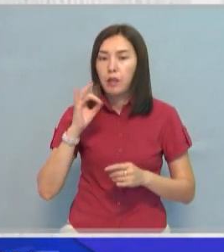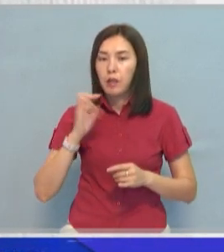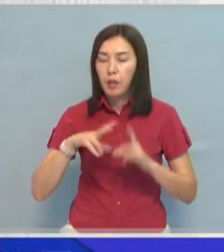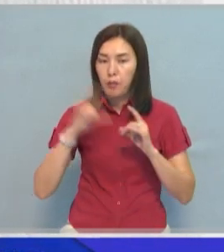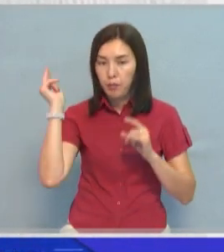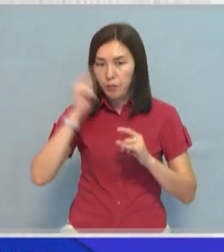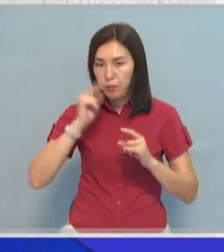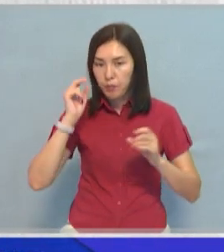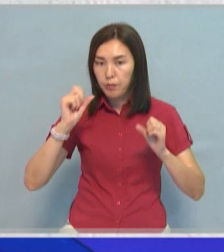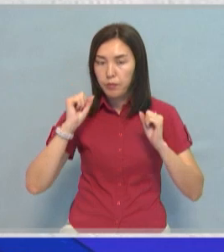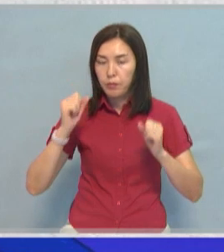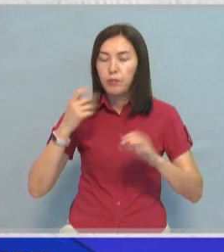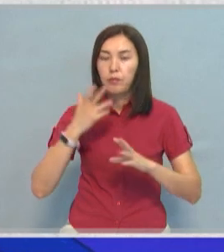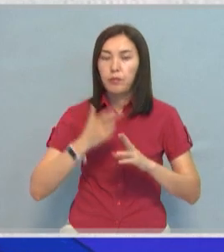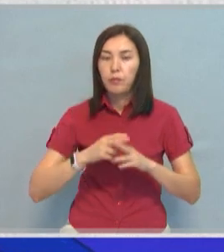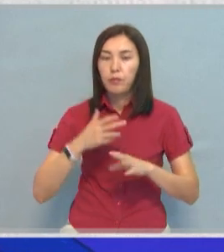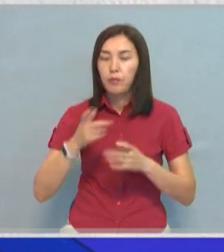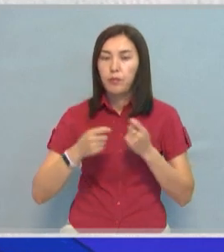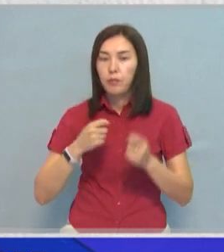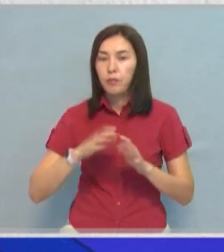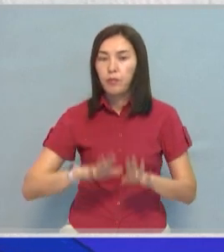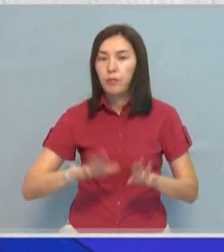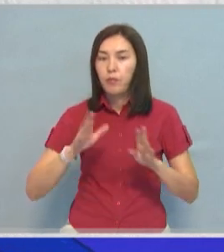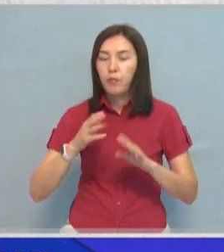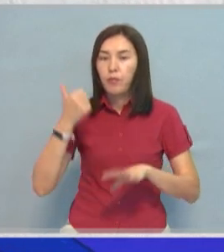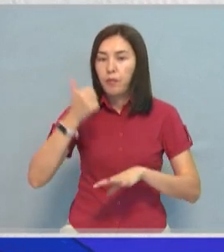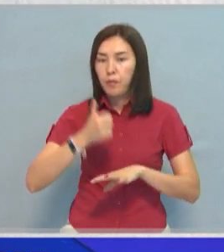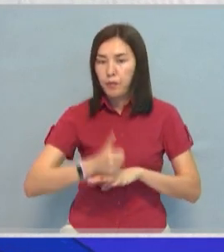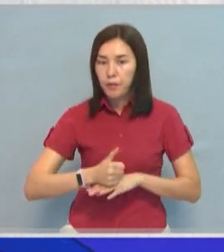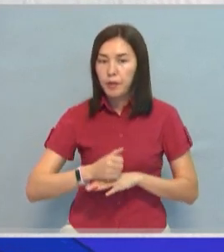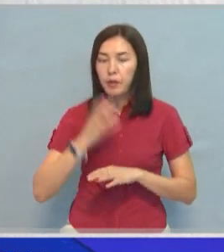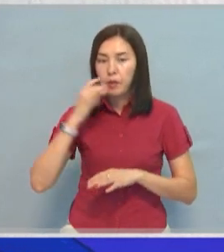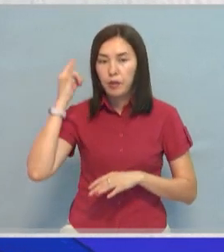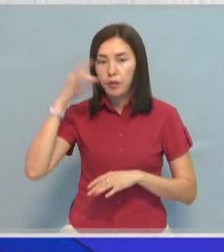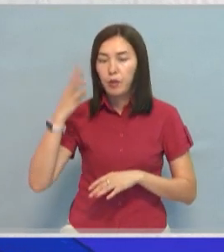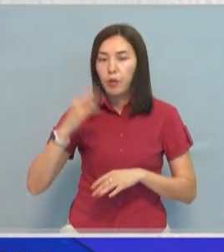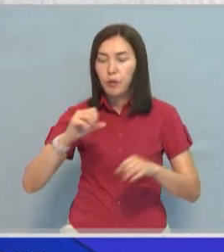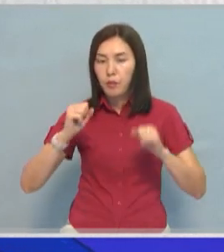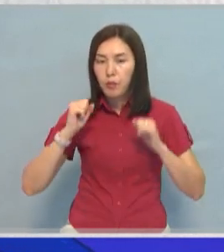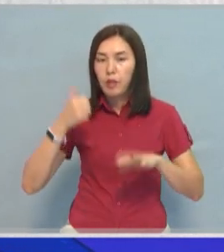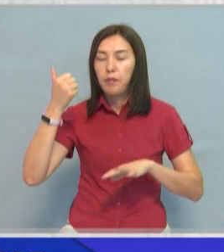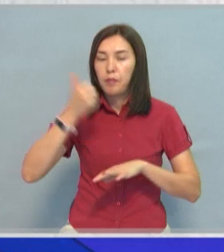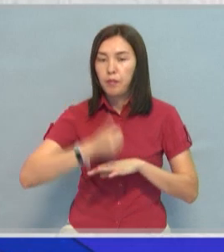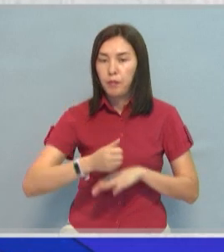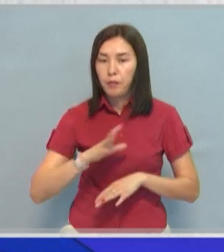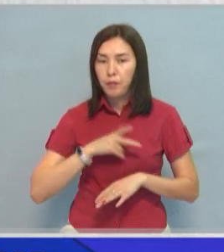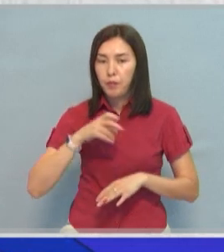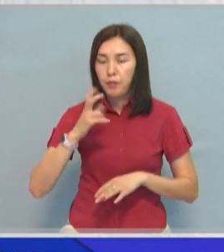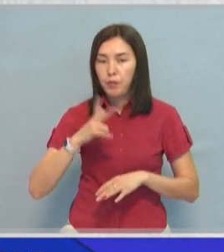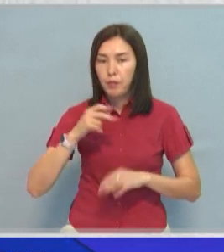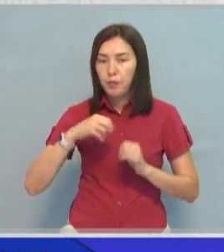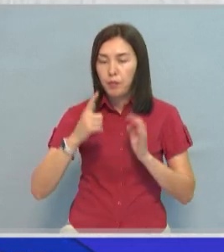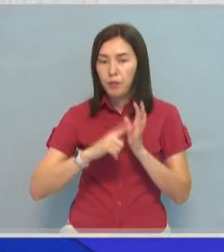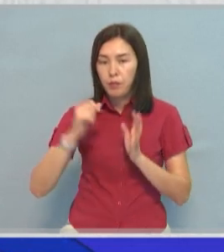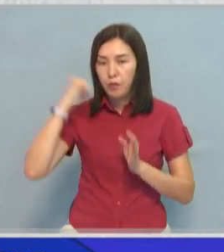аудандық білім беру және спорт бөлімінде бөлім меңгерушісінің орынбасары, бөлім басшысы. Оңтүстік Қазақстан облысы спорт бөлімінің басшысы болған.